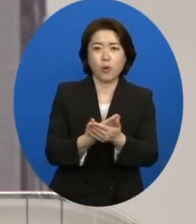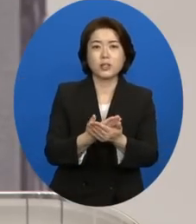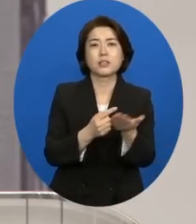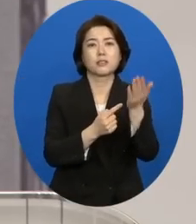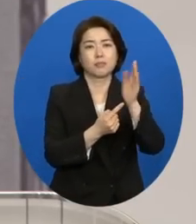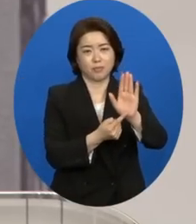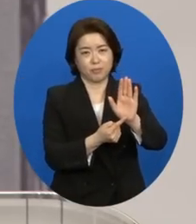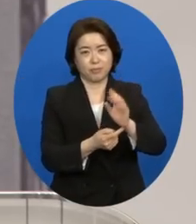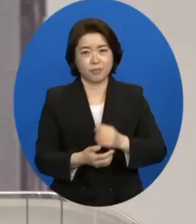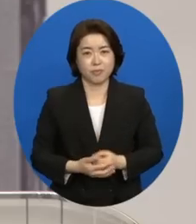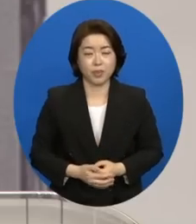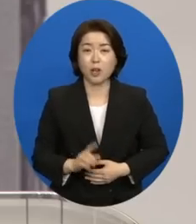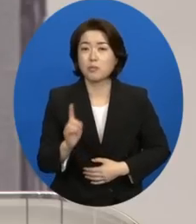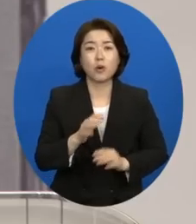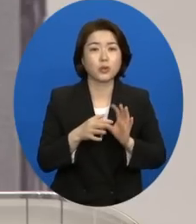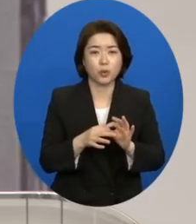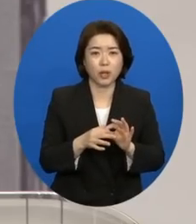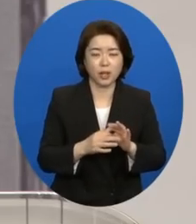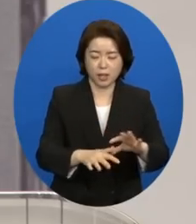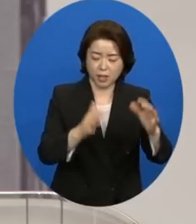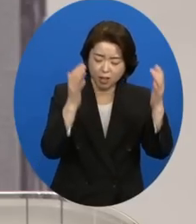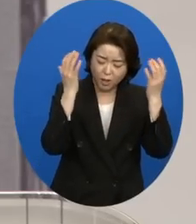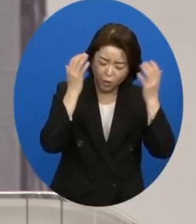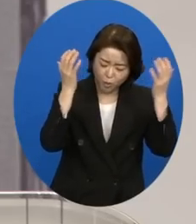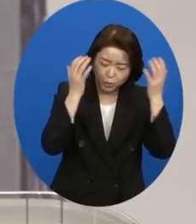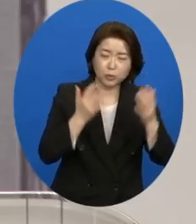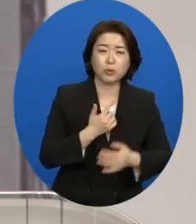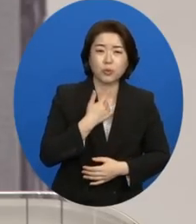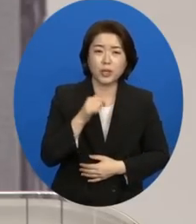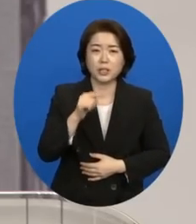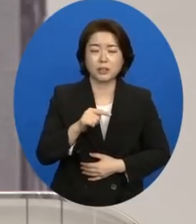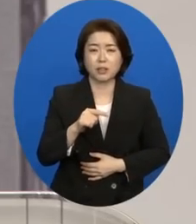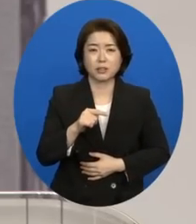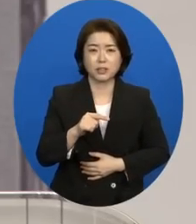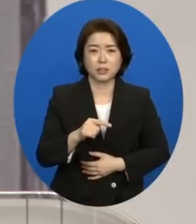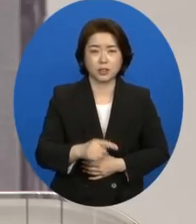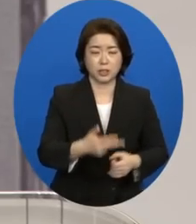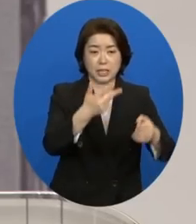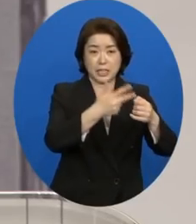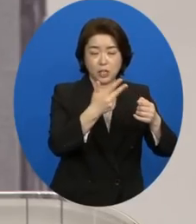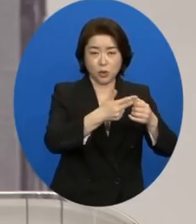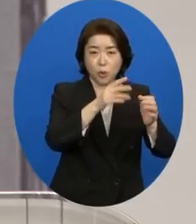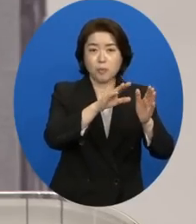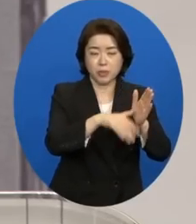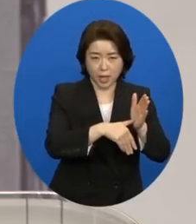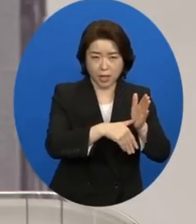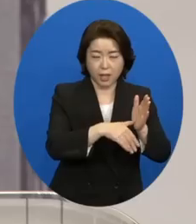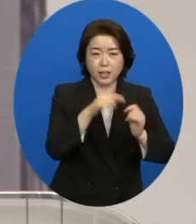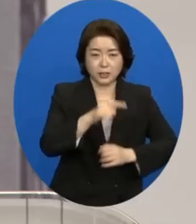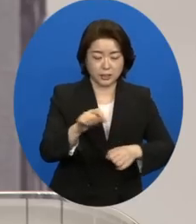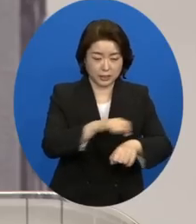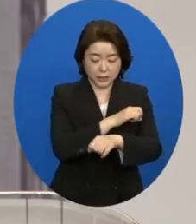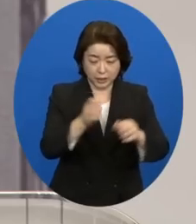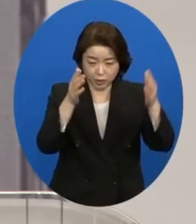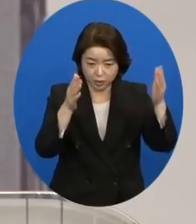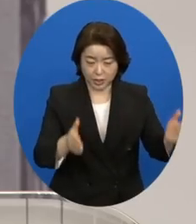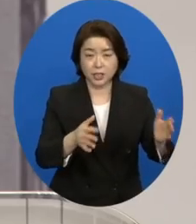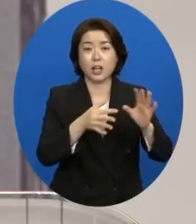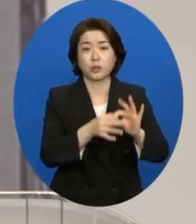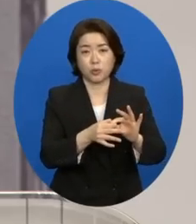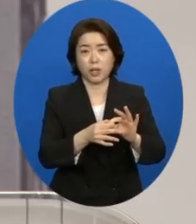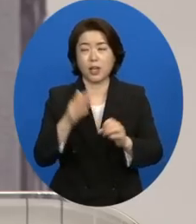것이지요 어떤 걸 통해서요 고통스러웠던 그 일곱 대라고 하는 특정 기간을 통해서